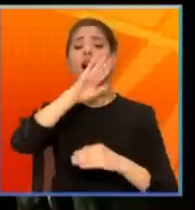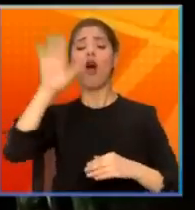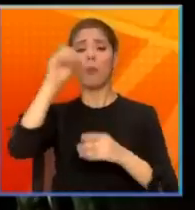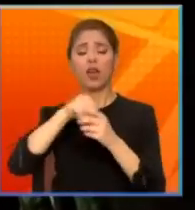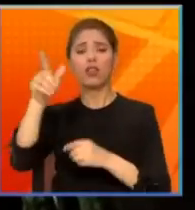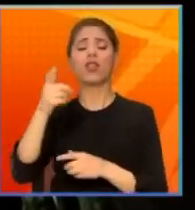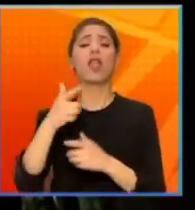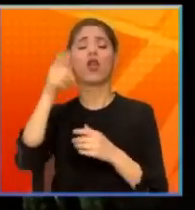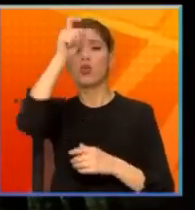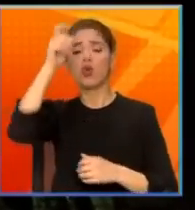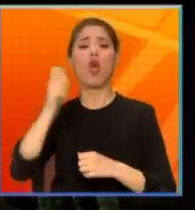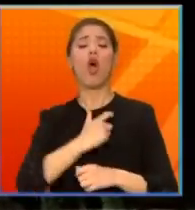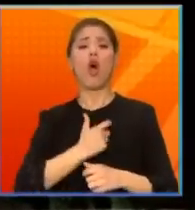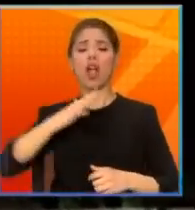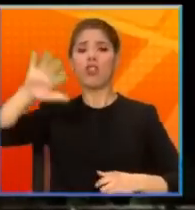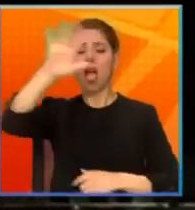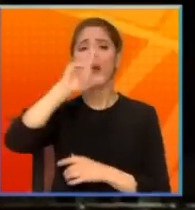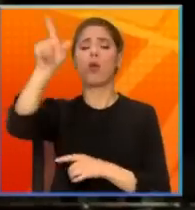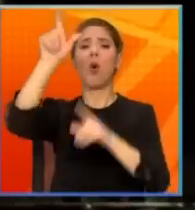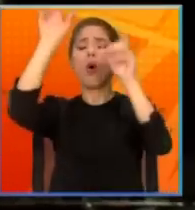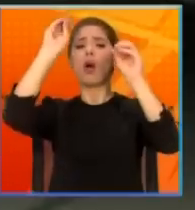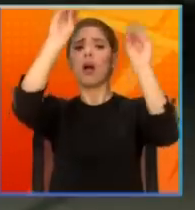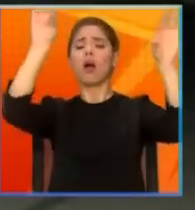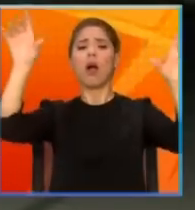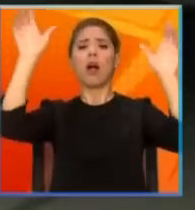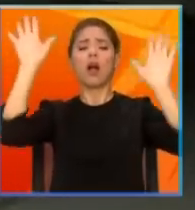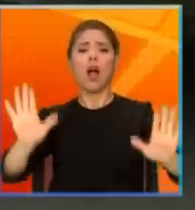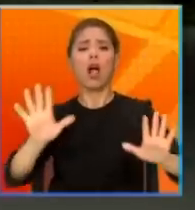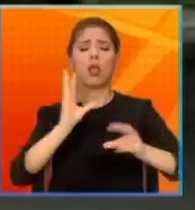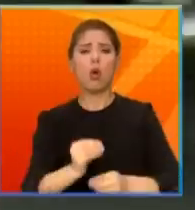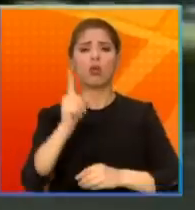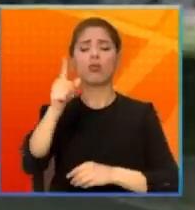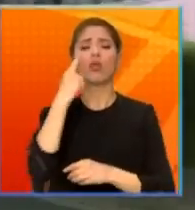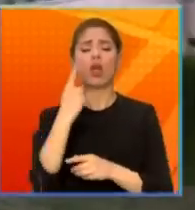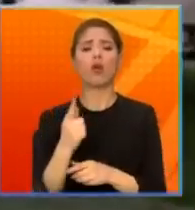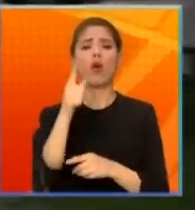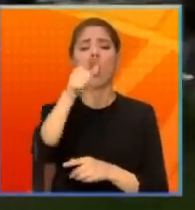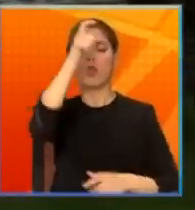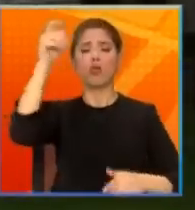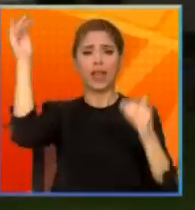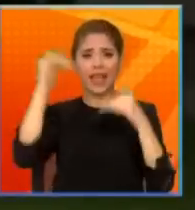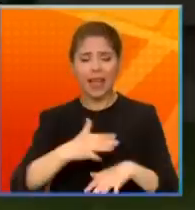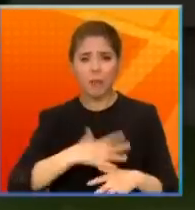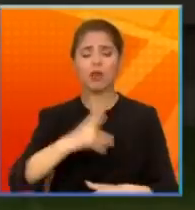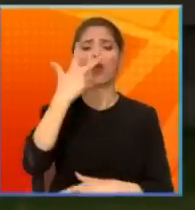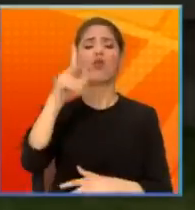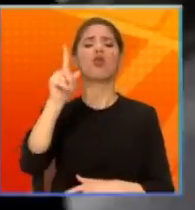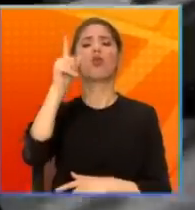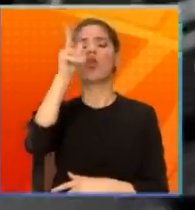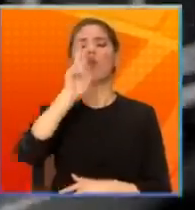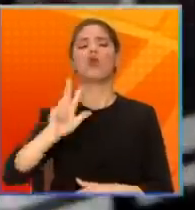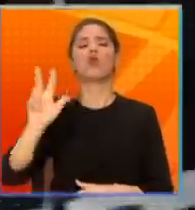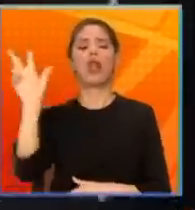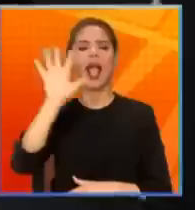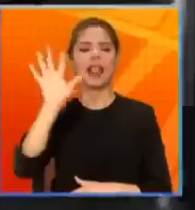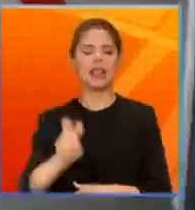eğitim gördükleri ülkelerde kaldı. 7 ülkeden 3358 Türk öğrenci Türkiye'ye gelmek için başvuruda bulundu. Uçuş